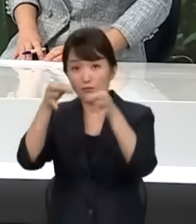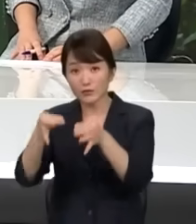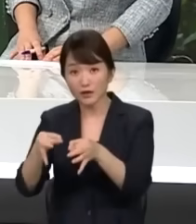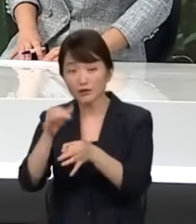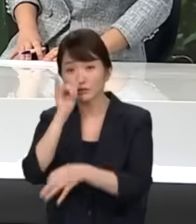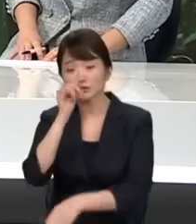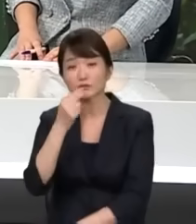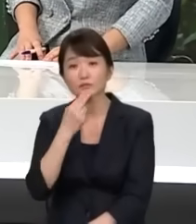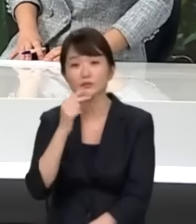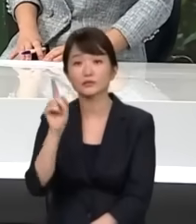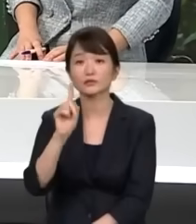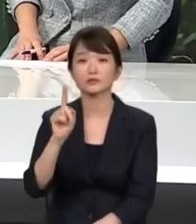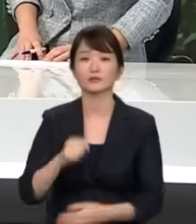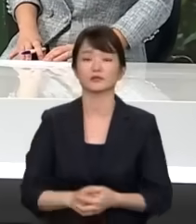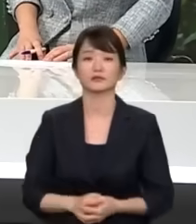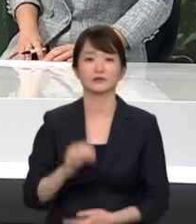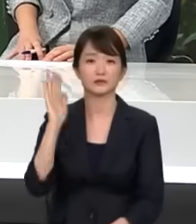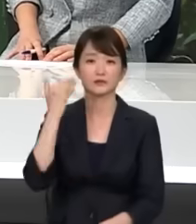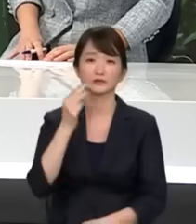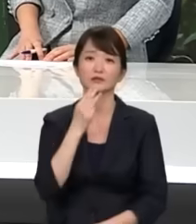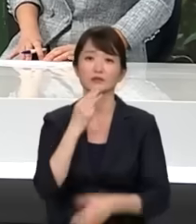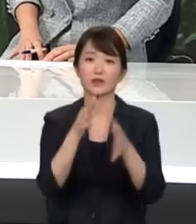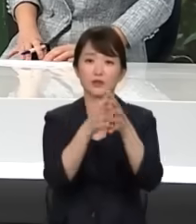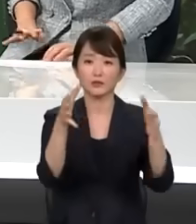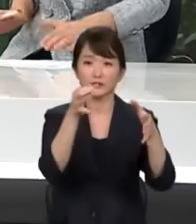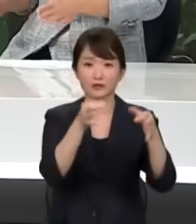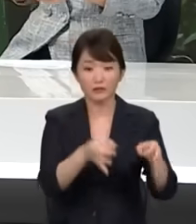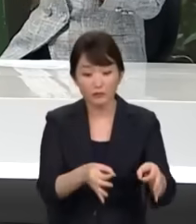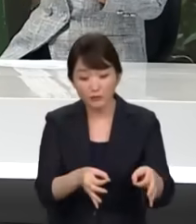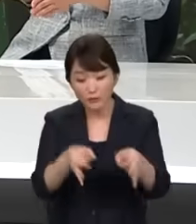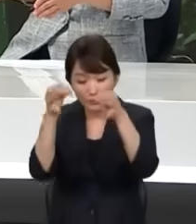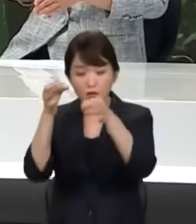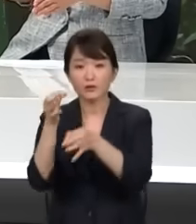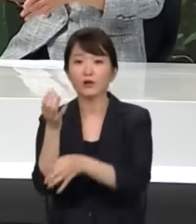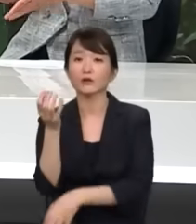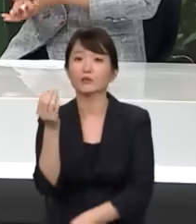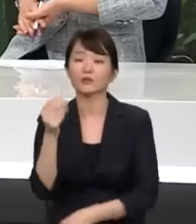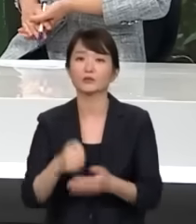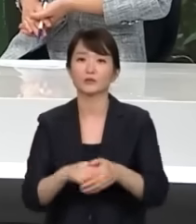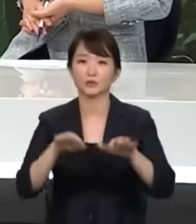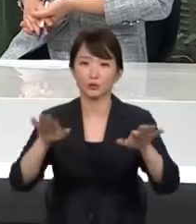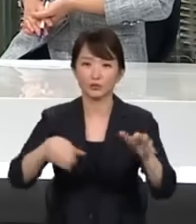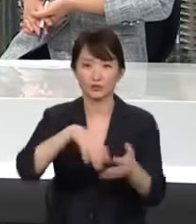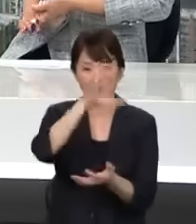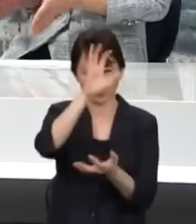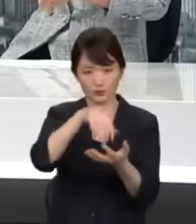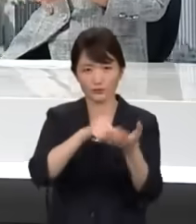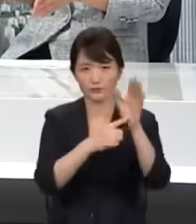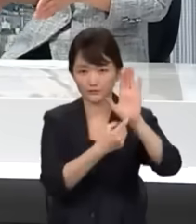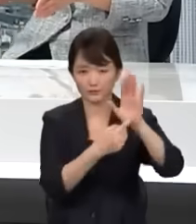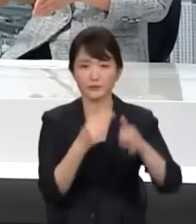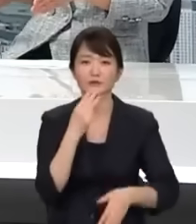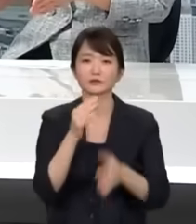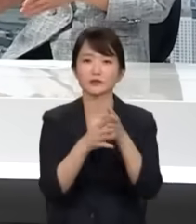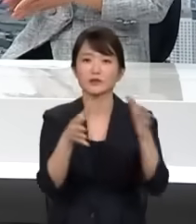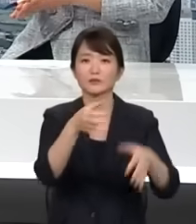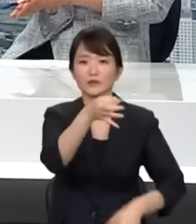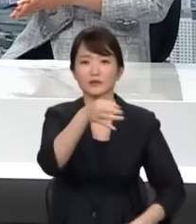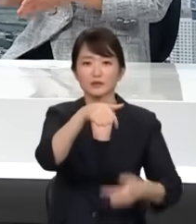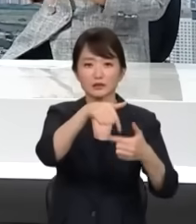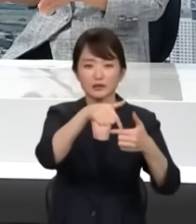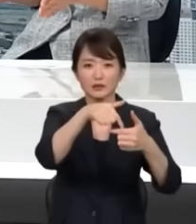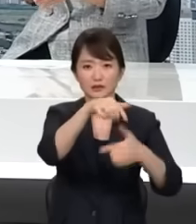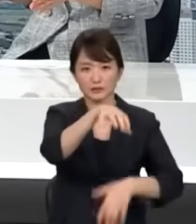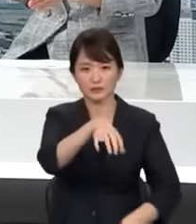짚어보죠. 최근 서울 집값 얼마나 치솟았습니까? 네, 바로 오늘 나온 통계부터 보시겠습니다. 서울 아파트 값은